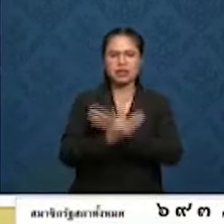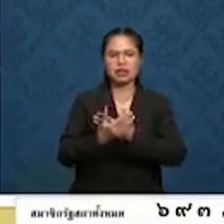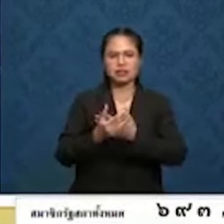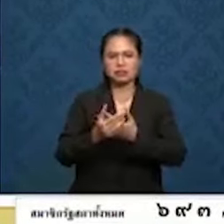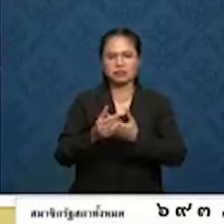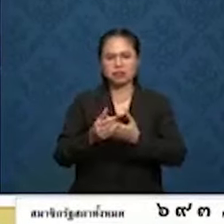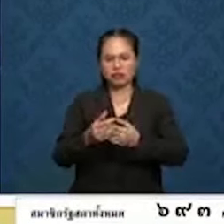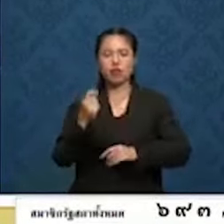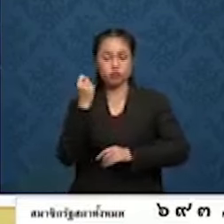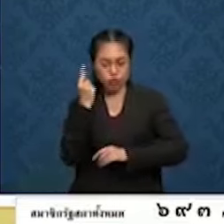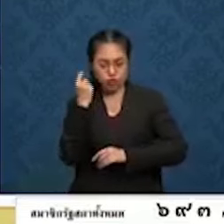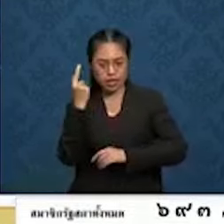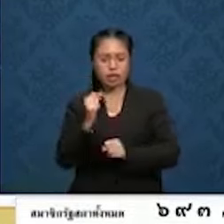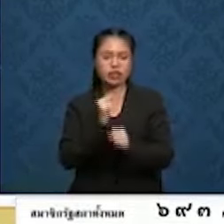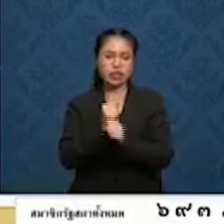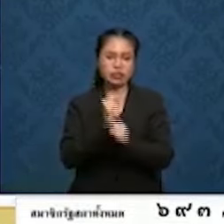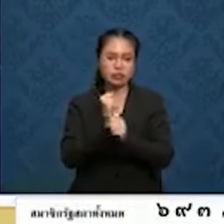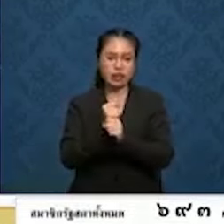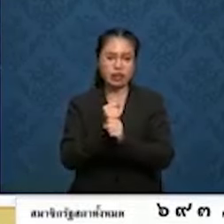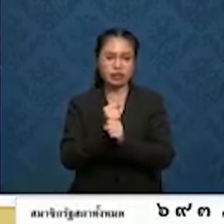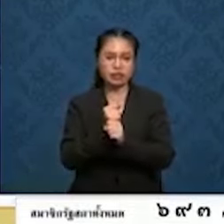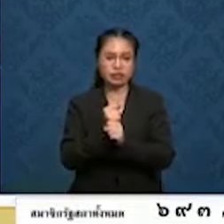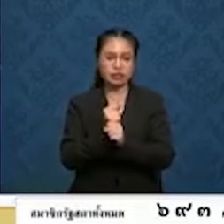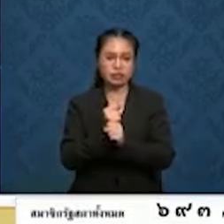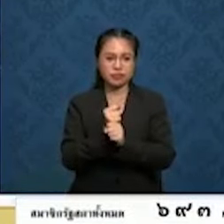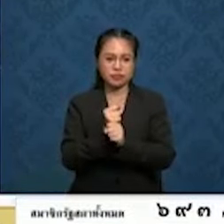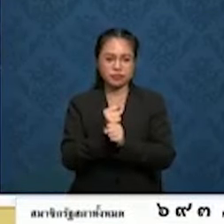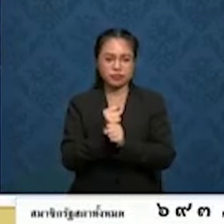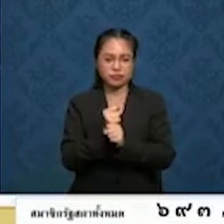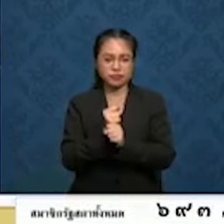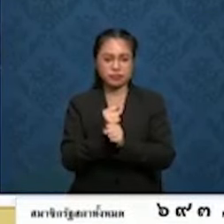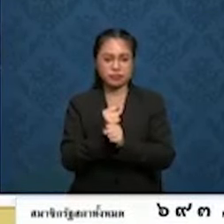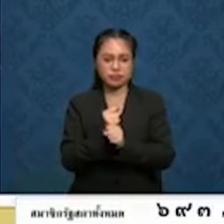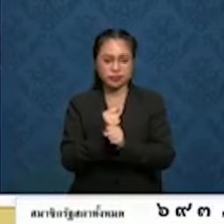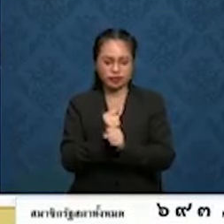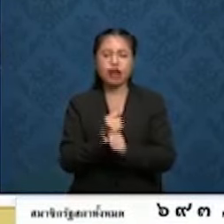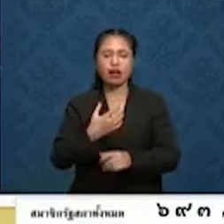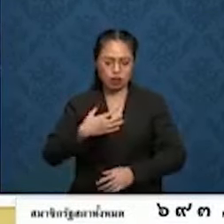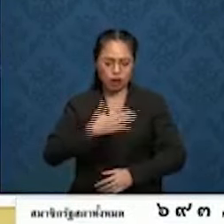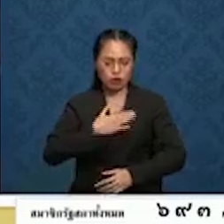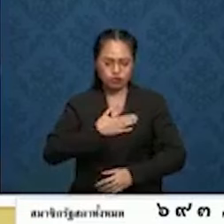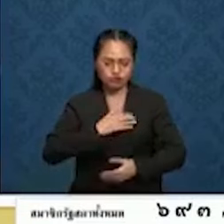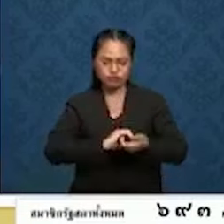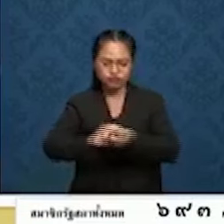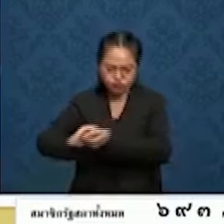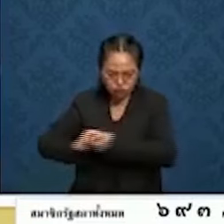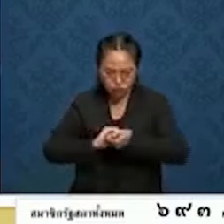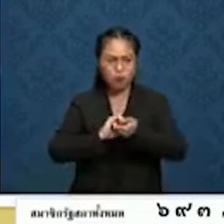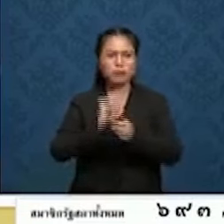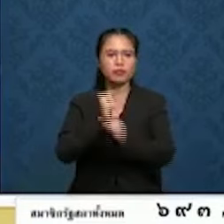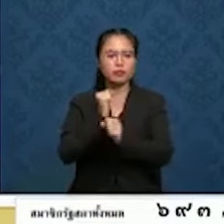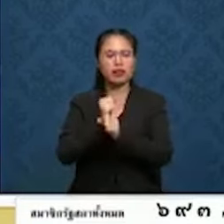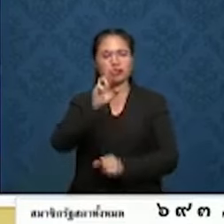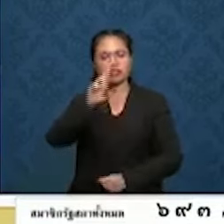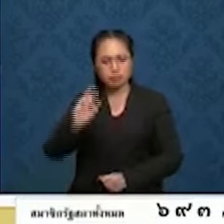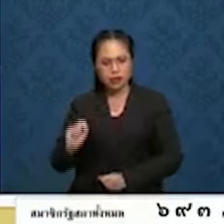นะครับที่สุภาพแต่หนักแน่นด้วยเนื้อหาเช่นเดียวกัน ครับ นะครับแต่นายน้อยน่าจะไปให้ความสำคัญกับพวกฝ่ายค้านฝ่าย